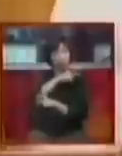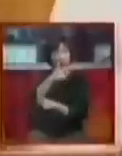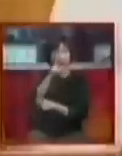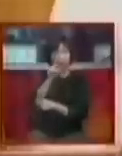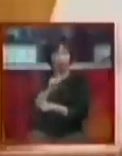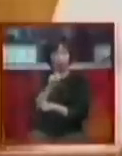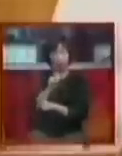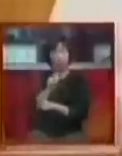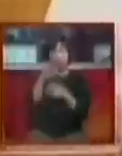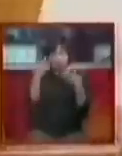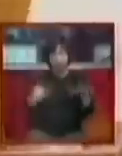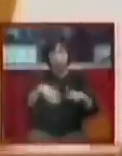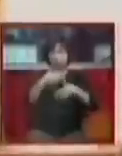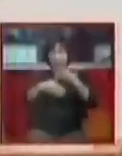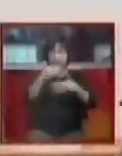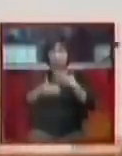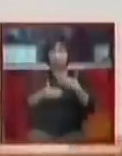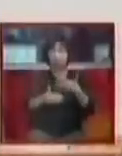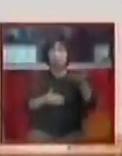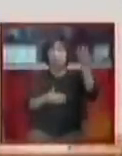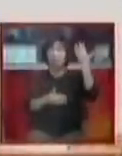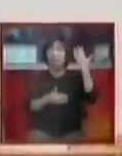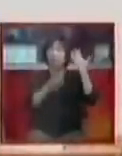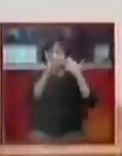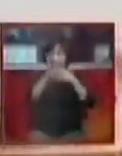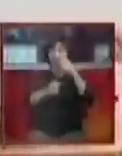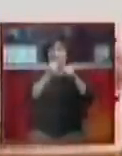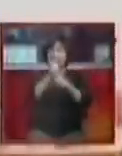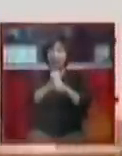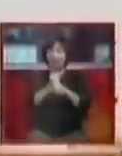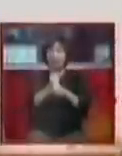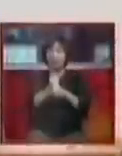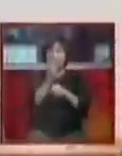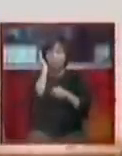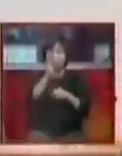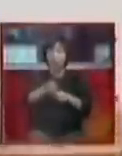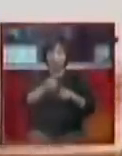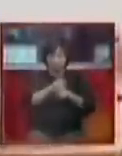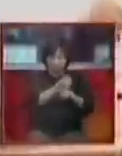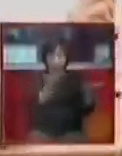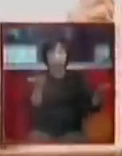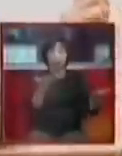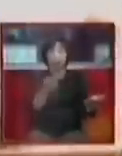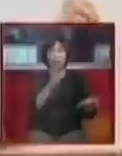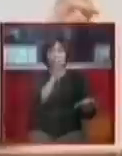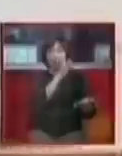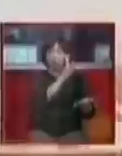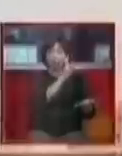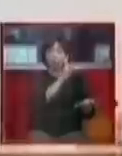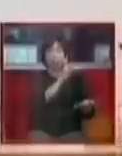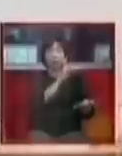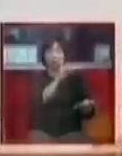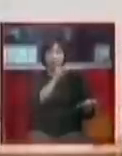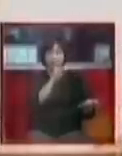ng proseso, at itong taon po natin inaasahan to, maipagkakaloob na ang